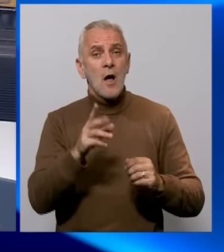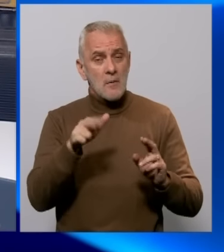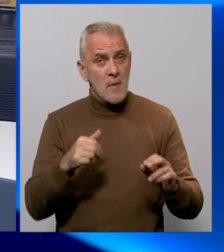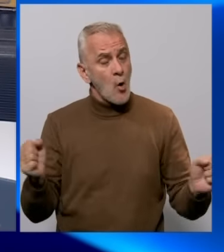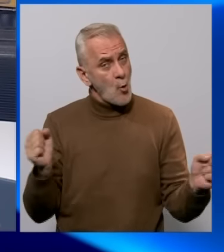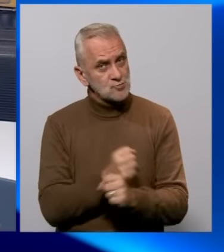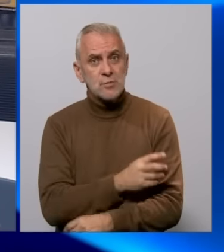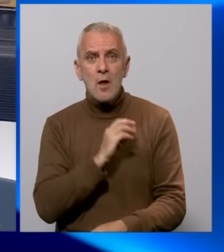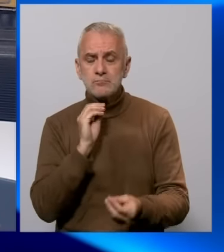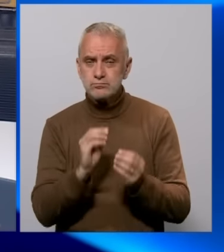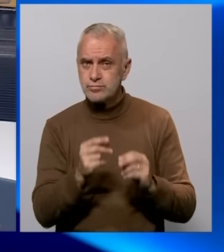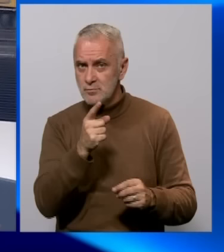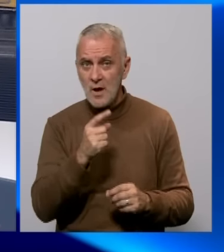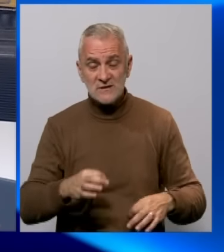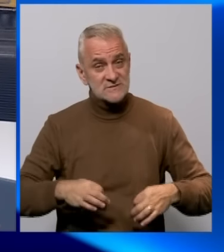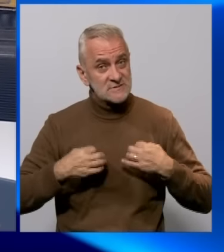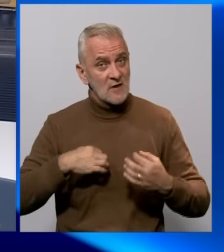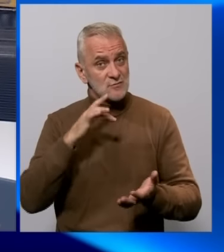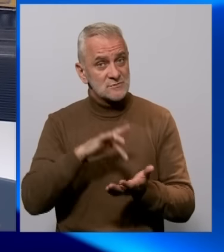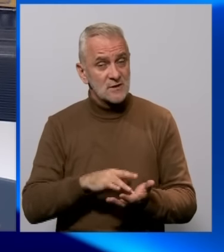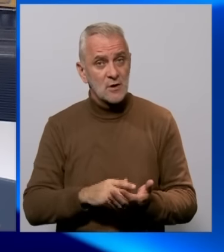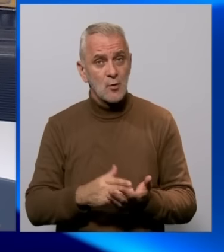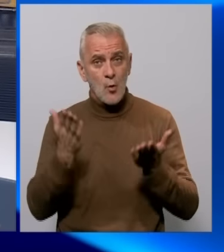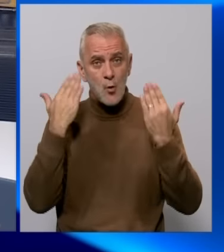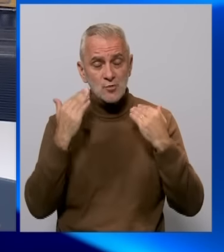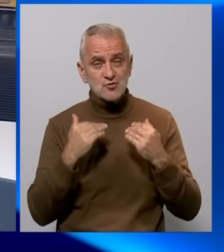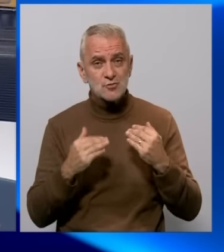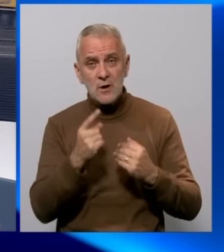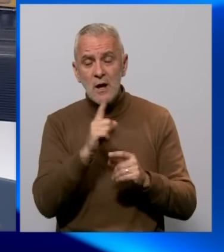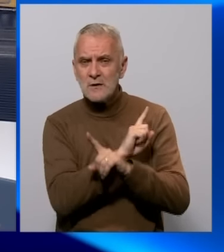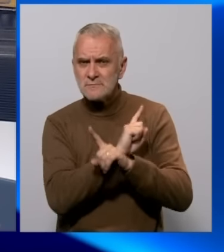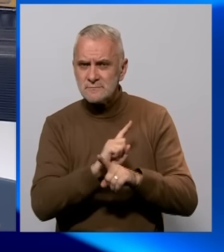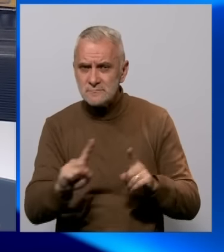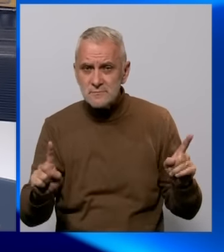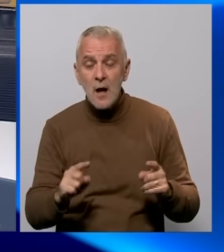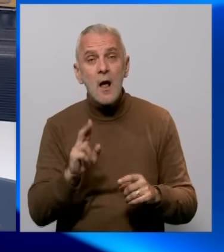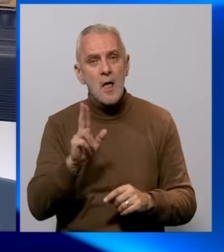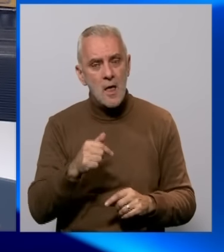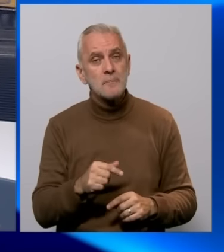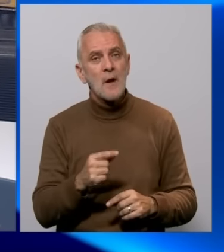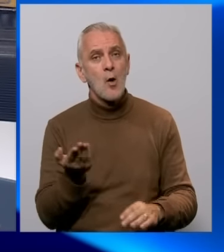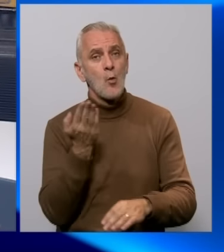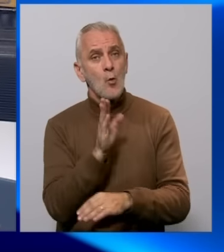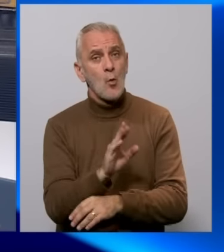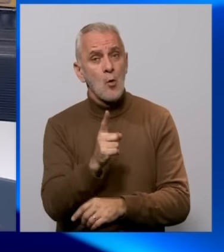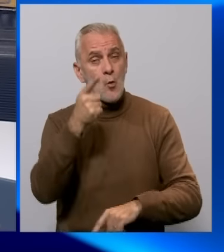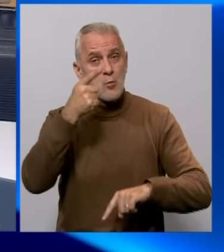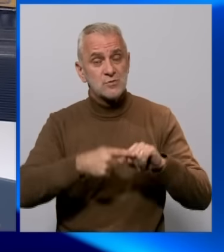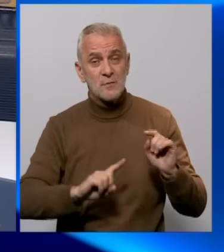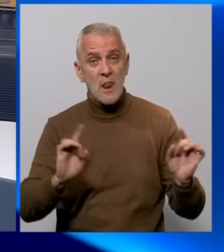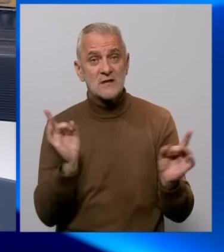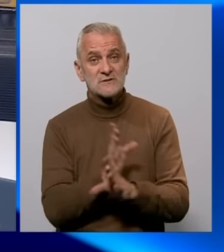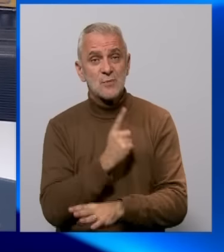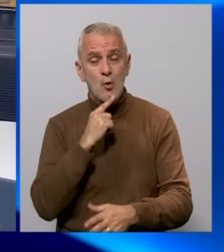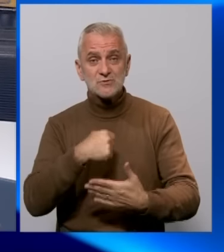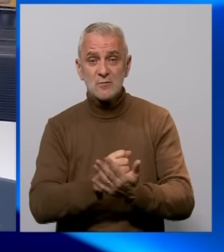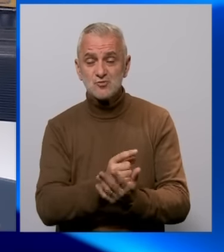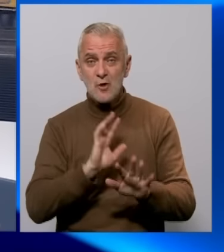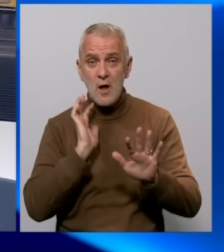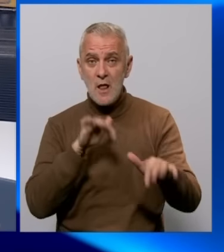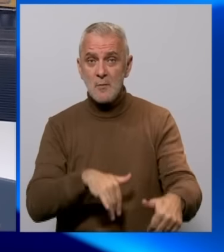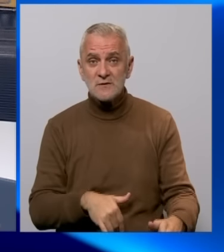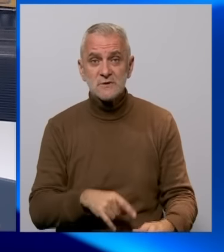ima ozbiljne posljedice po zdravu sredinu, okoliš i biološku raznolikost, imalo je i značajnu ulogu u posljednjim nesrećama